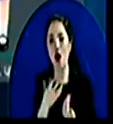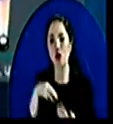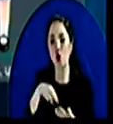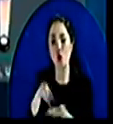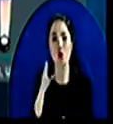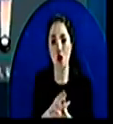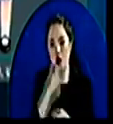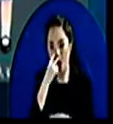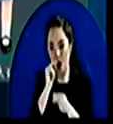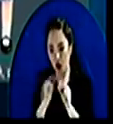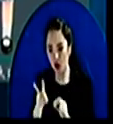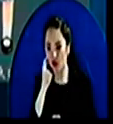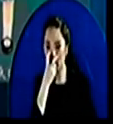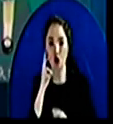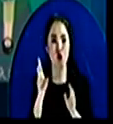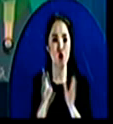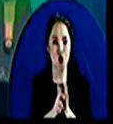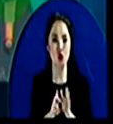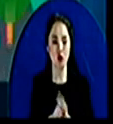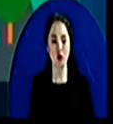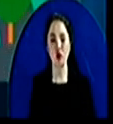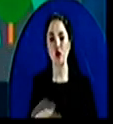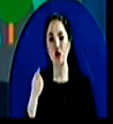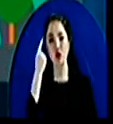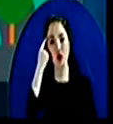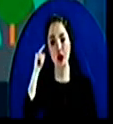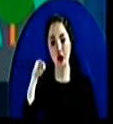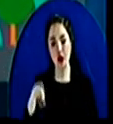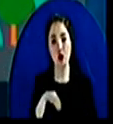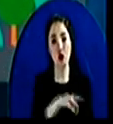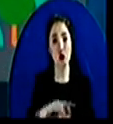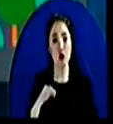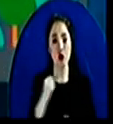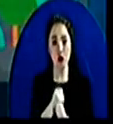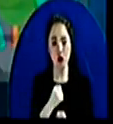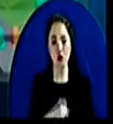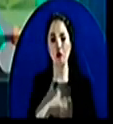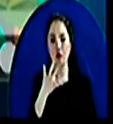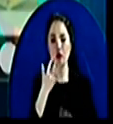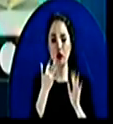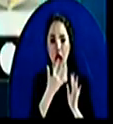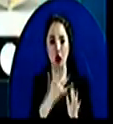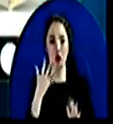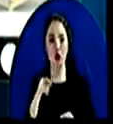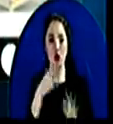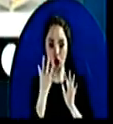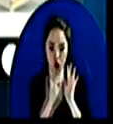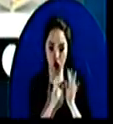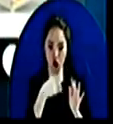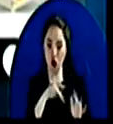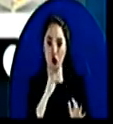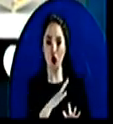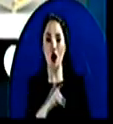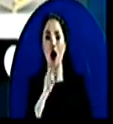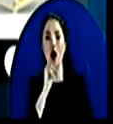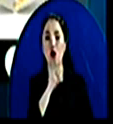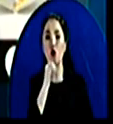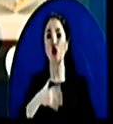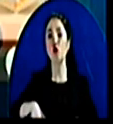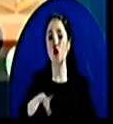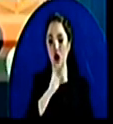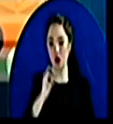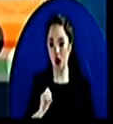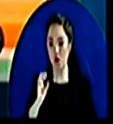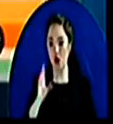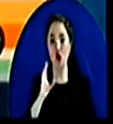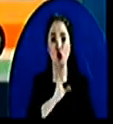хянах боломжтойгоор онцлог юм а. За түүний санаачилсан энэхүү ажил зөвхөн 57-р тойргийн иргэд болоод хан уул дүүргийн бүх ерөнхий